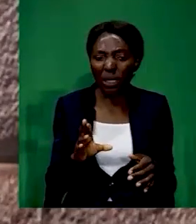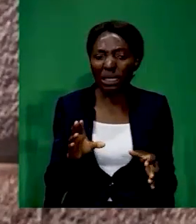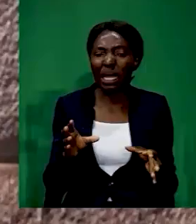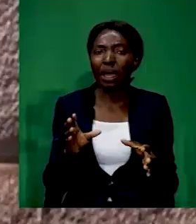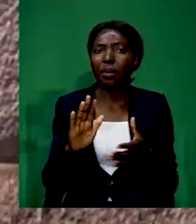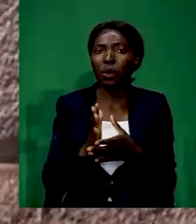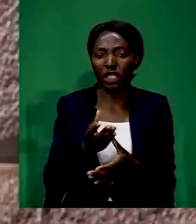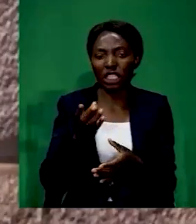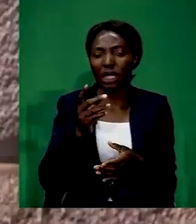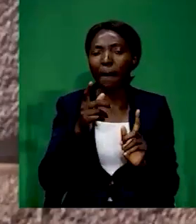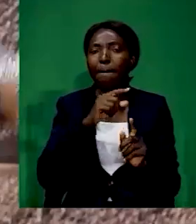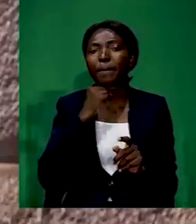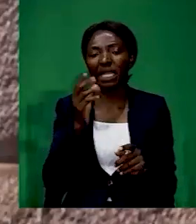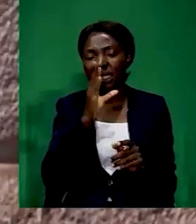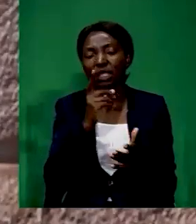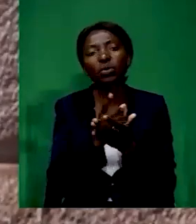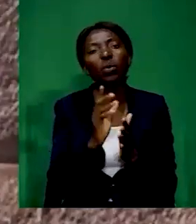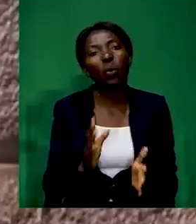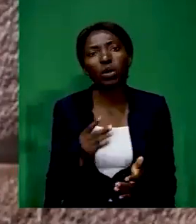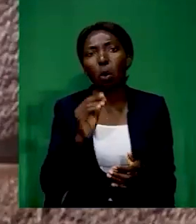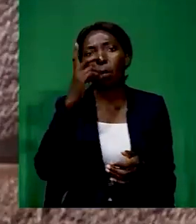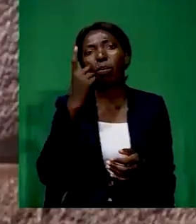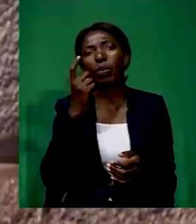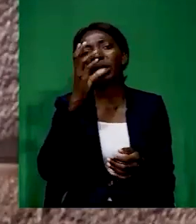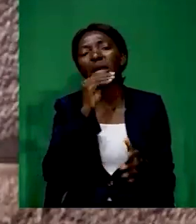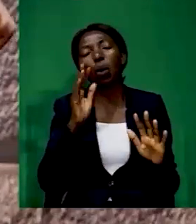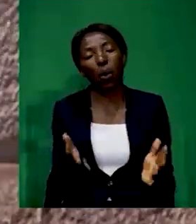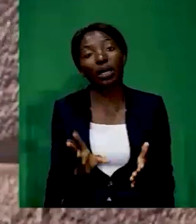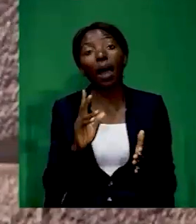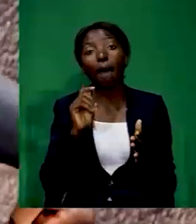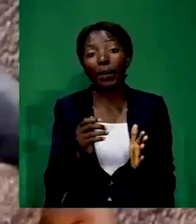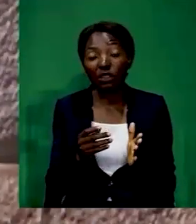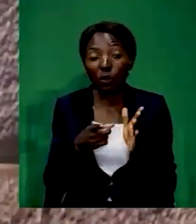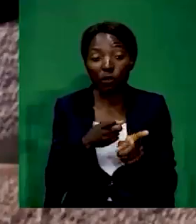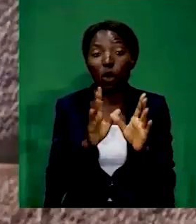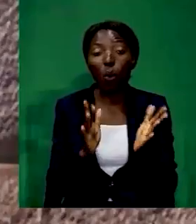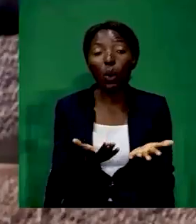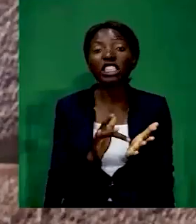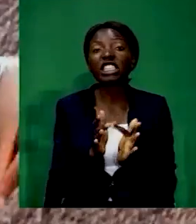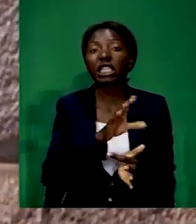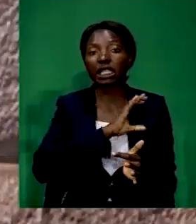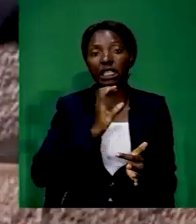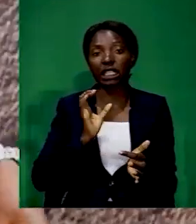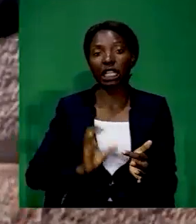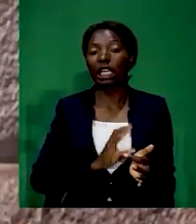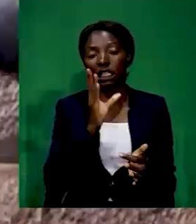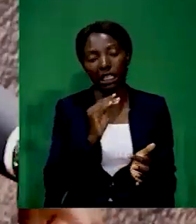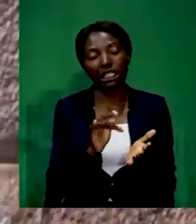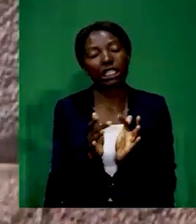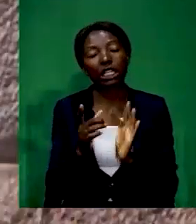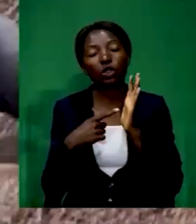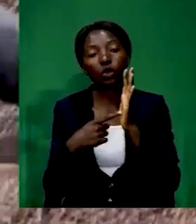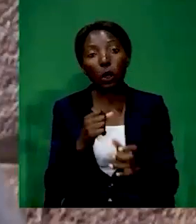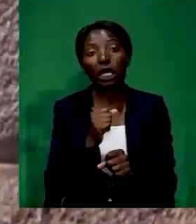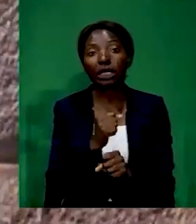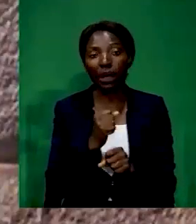kwete nenzira yemukuru wesowe asi nenzira yemukuru wechikristu Jesu wakasiya atiratidza